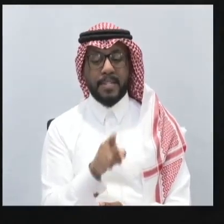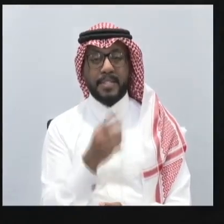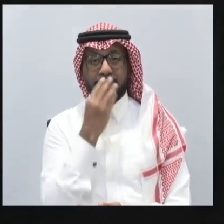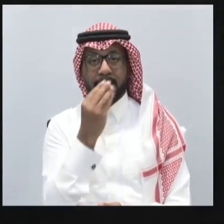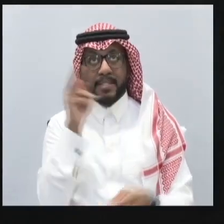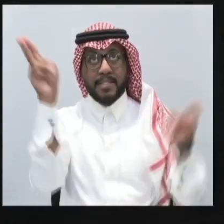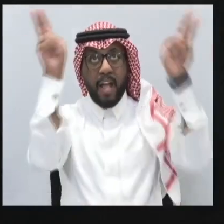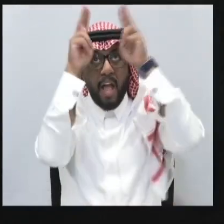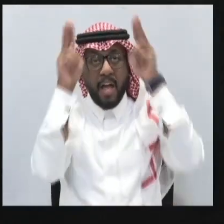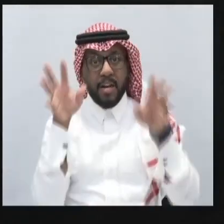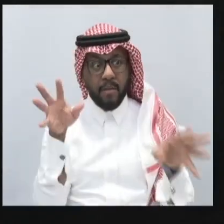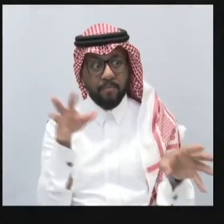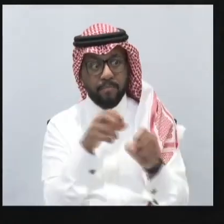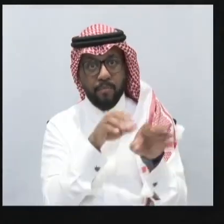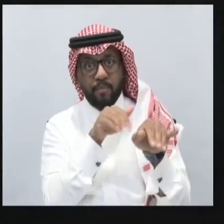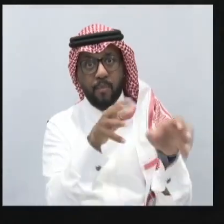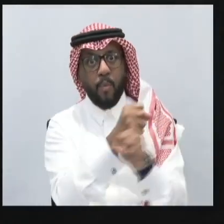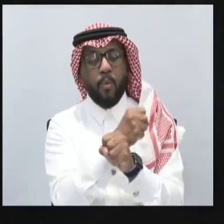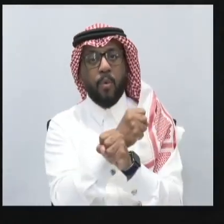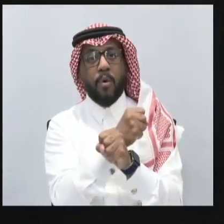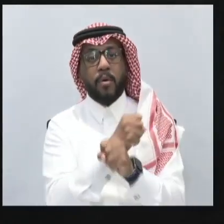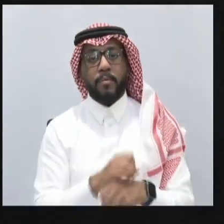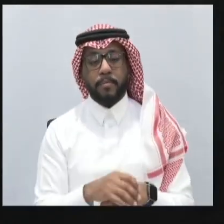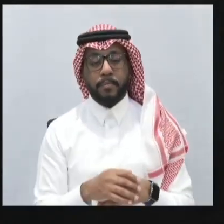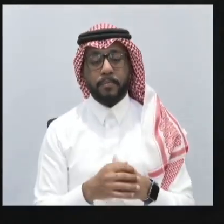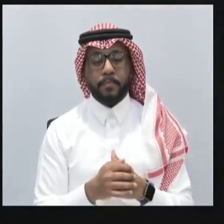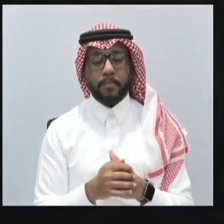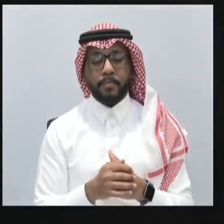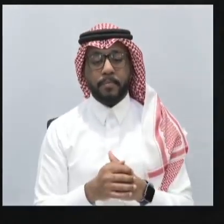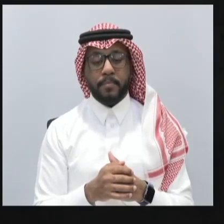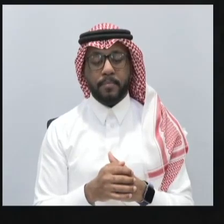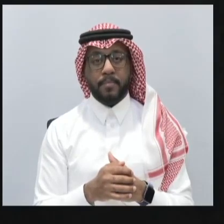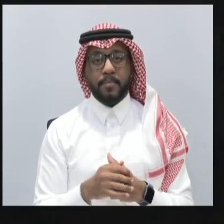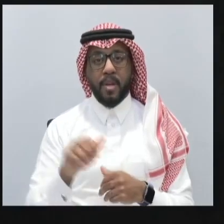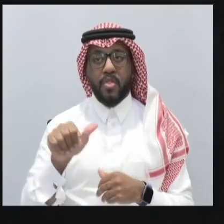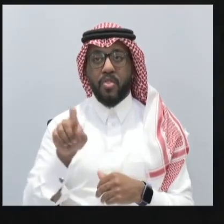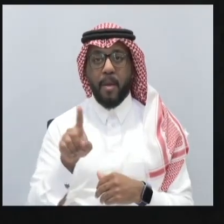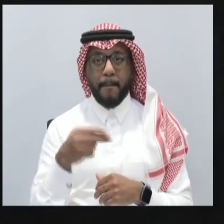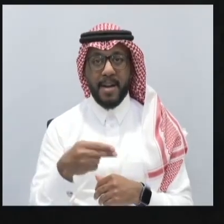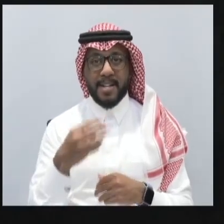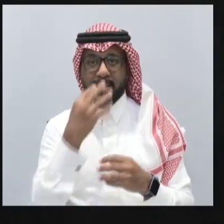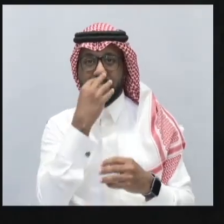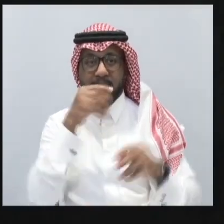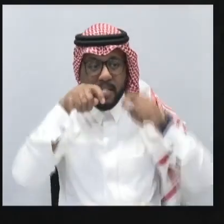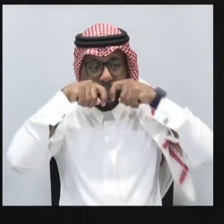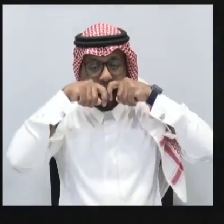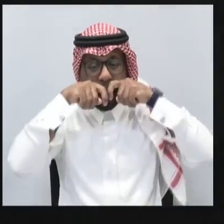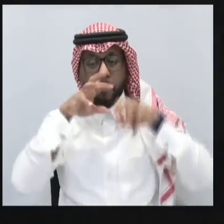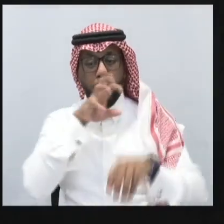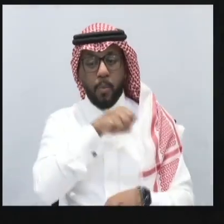مثلا يتغذى على اللحوم وعندي مثل الضبع حيوان